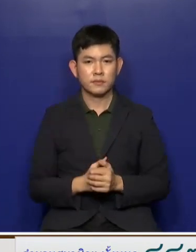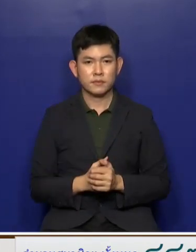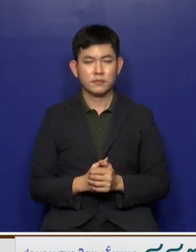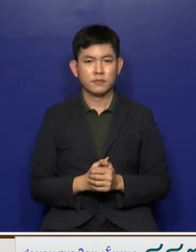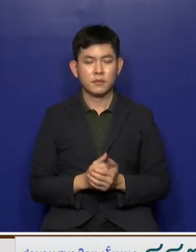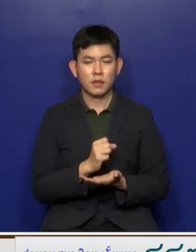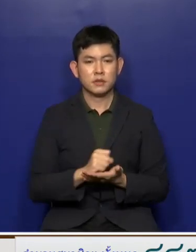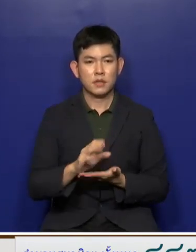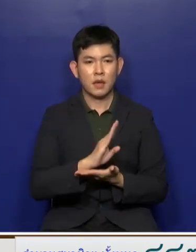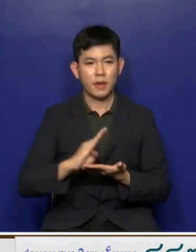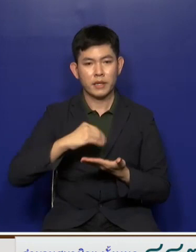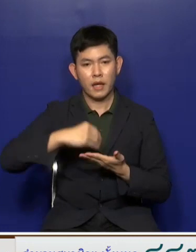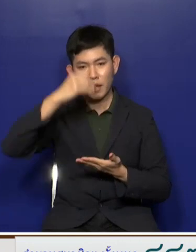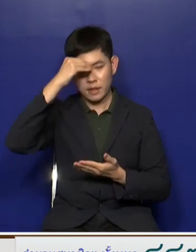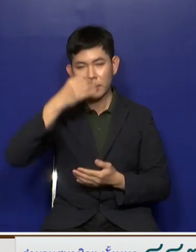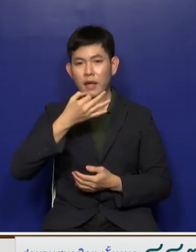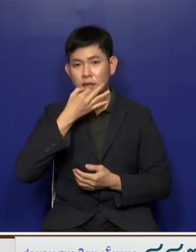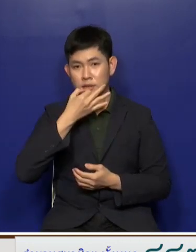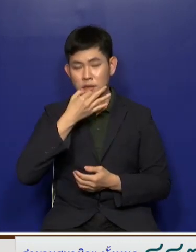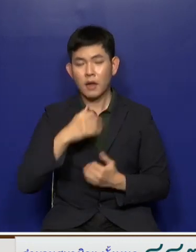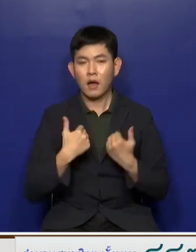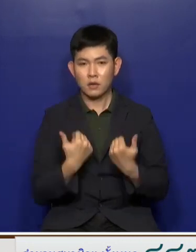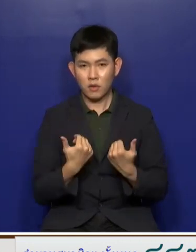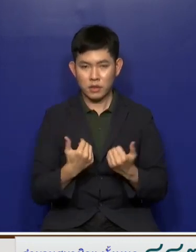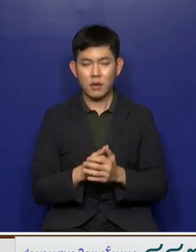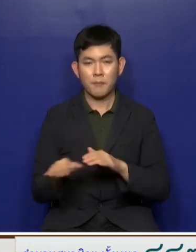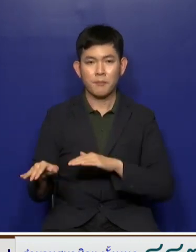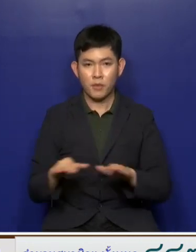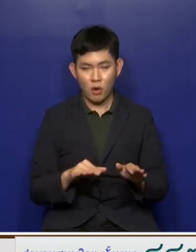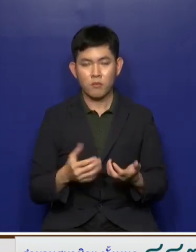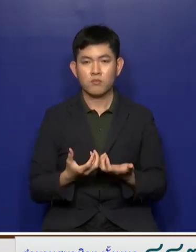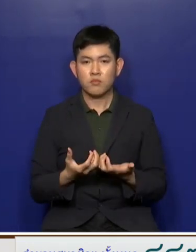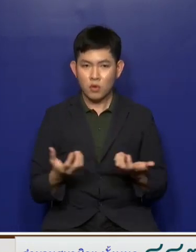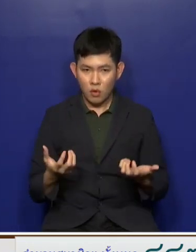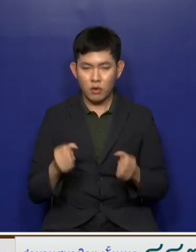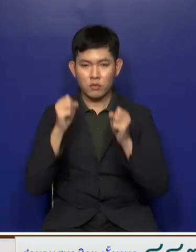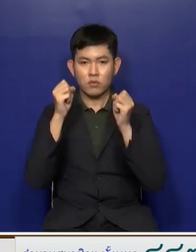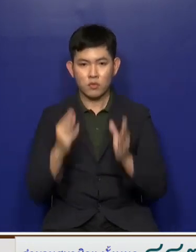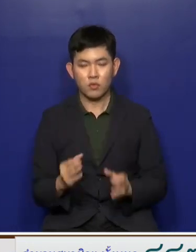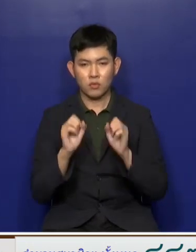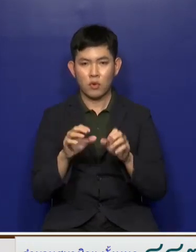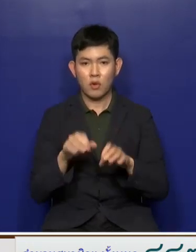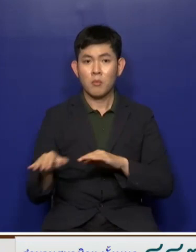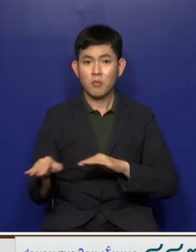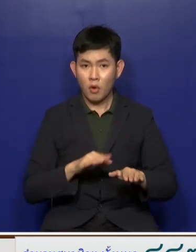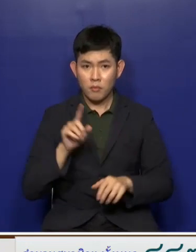สถาบันอาชีวะทั้งหลายวันนี้เตรียมพร้อมอุปกรณ์และครูเหล่านี้แล้วหรือยัง